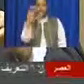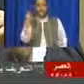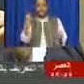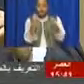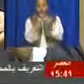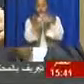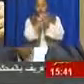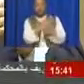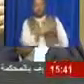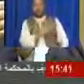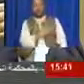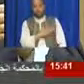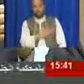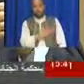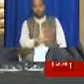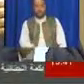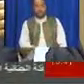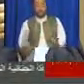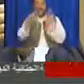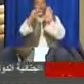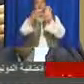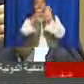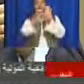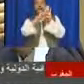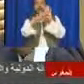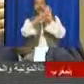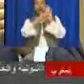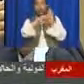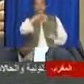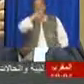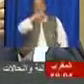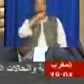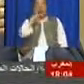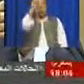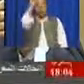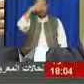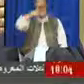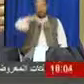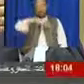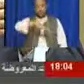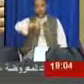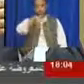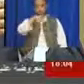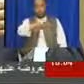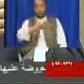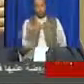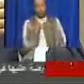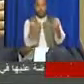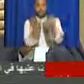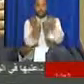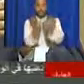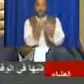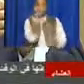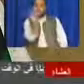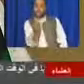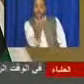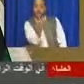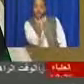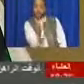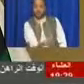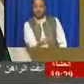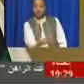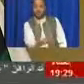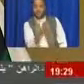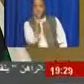قال بلاء احب ان يغفر الله ليك هذه الايه هي نزلت في ابي بكر وقد يعني اصيب ما اصيب في